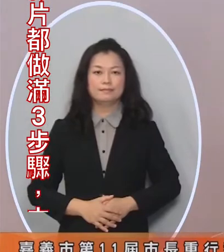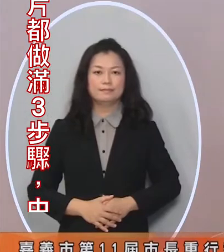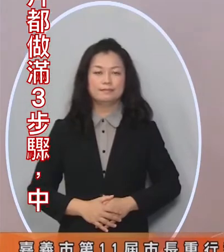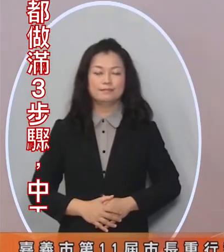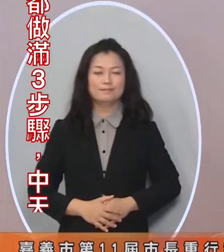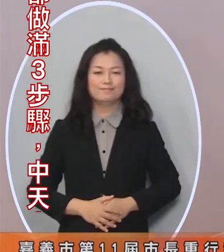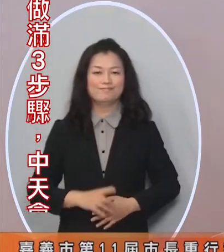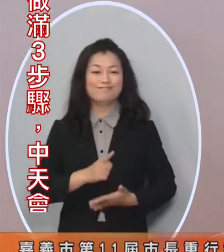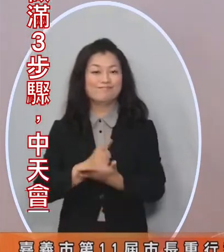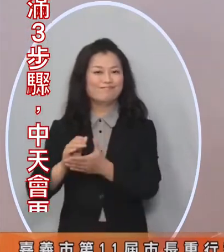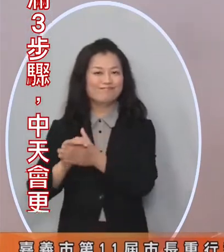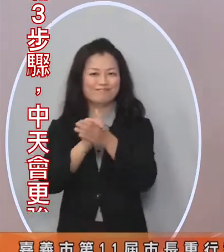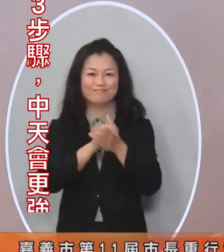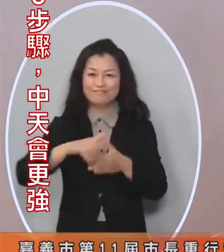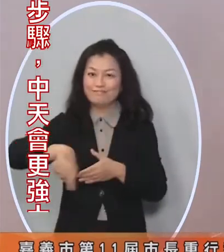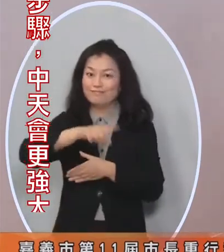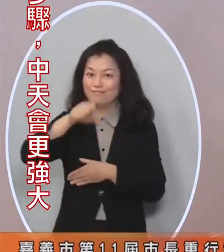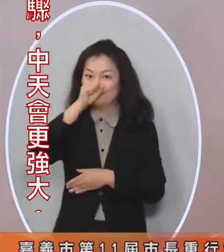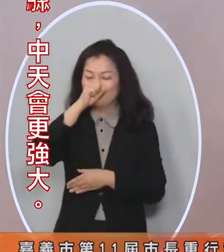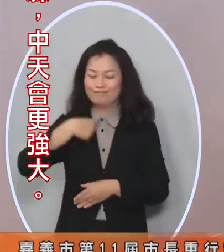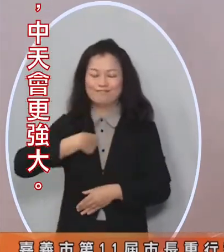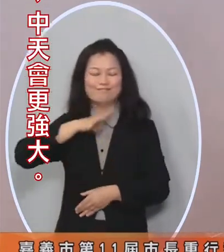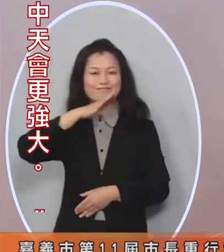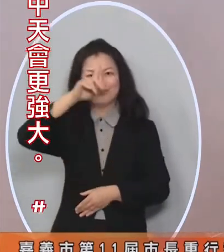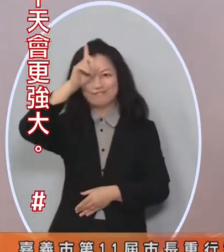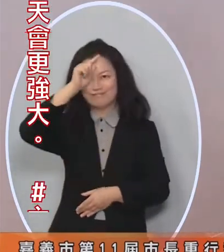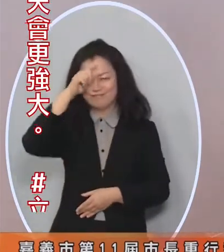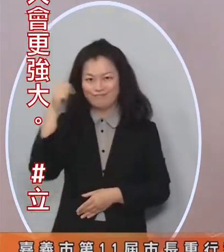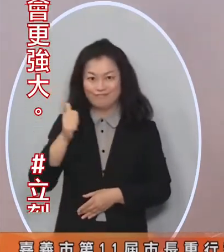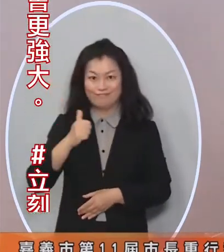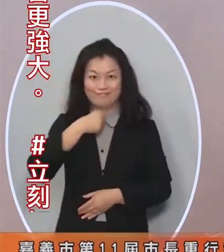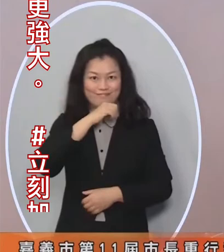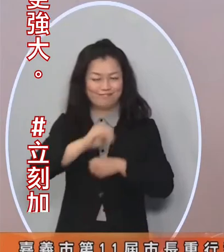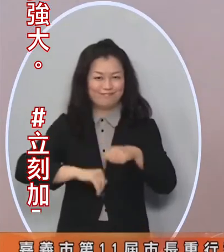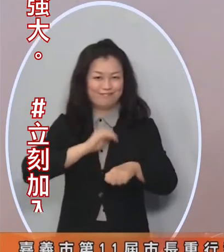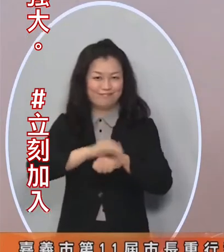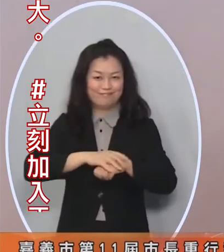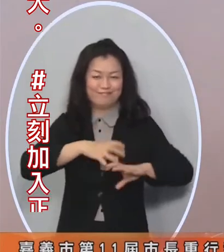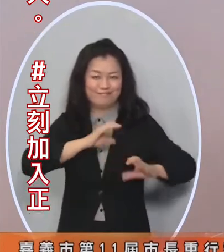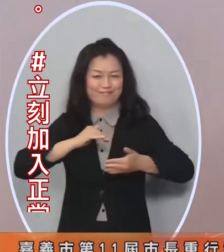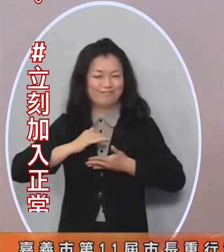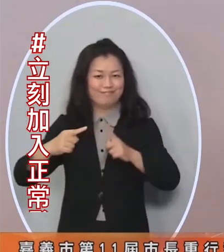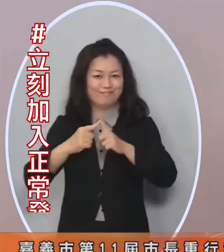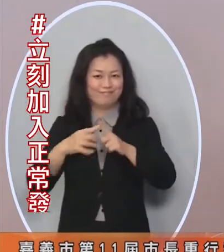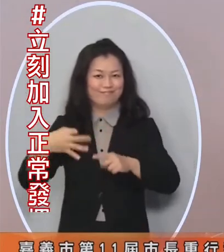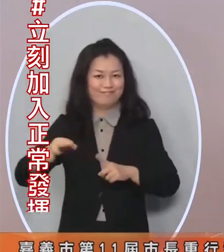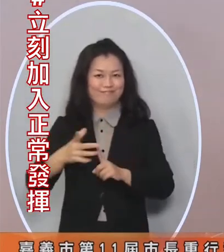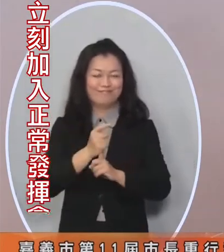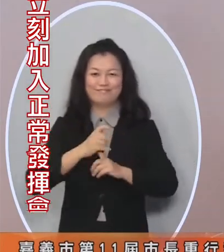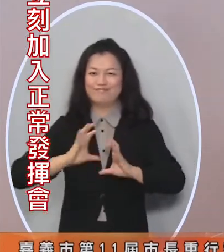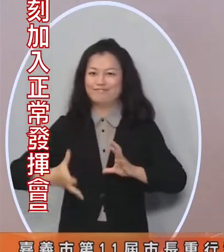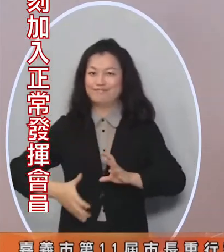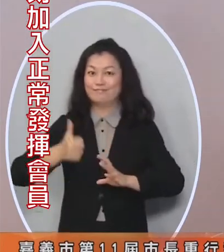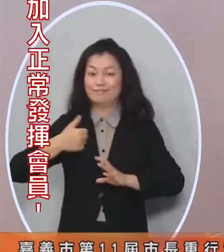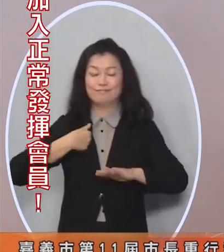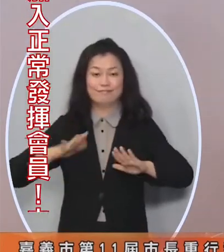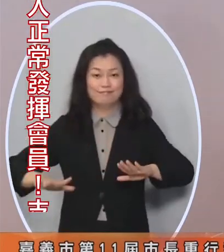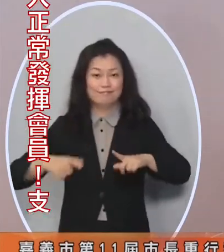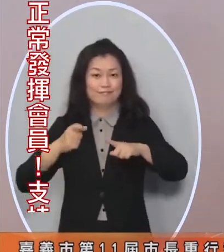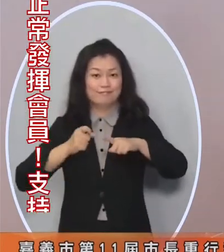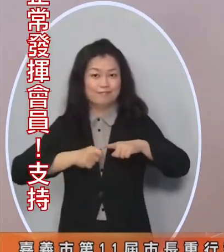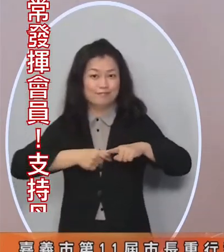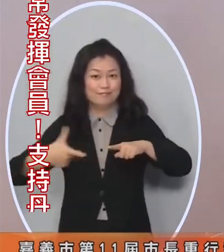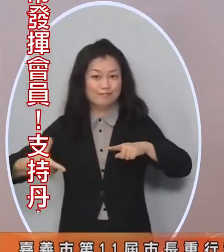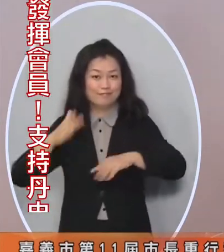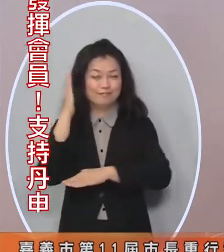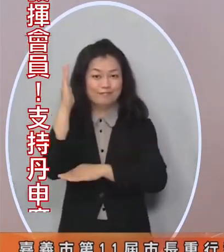各位朋友，大家好，我是黄鸿成，台湾阿成世界伟人财神总统。那今天我们这个公办政见发